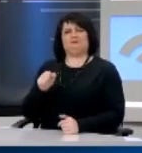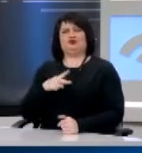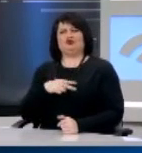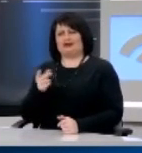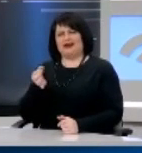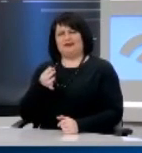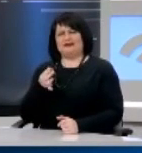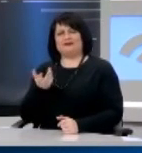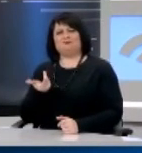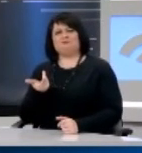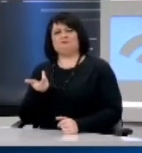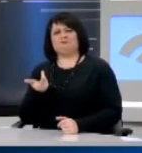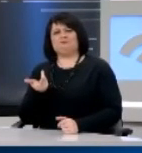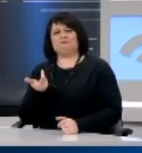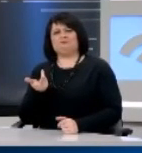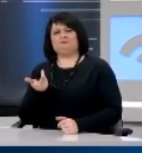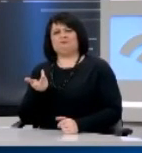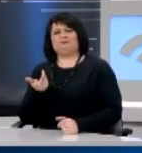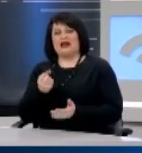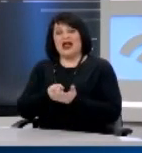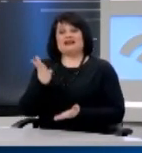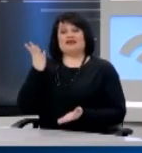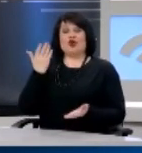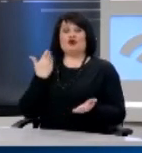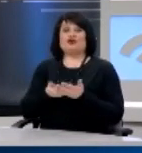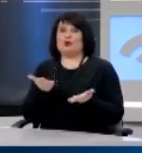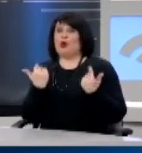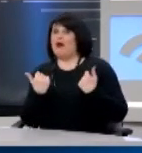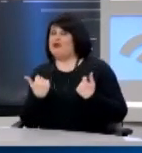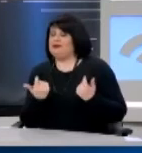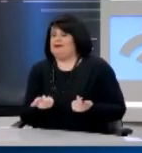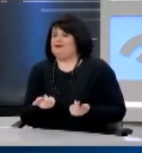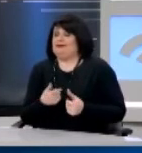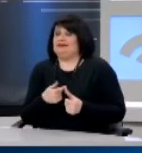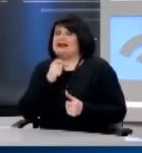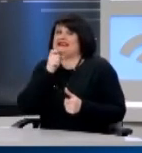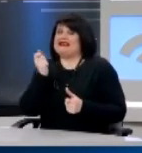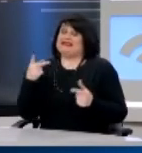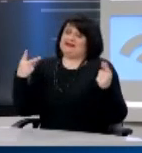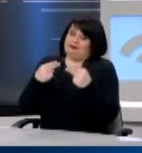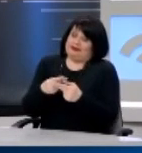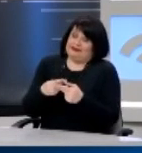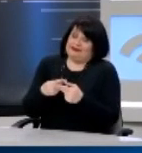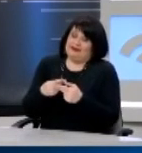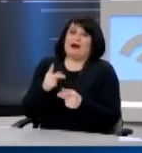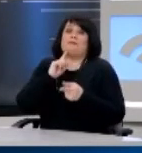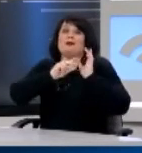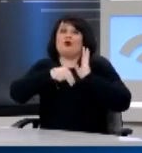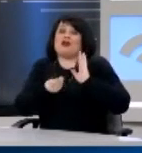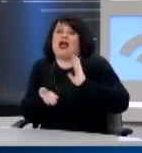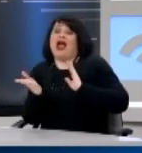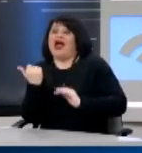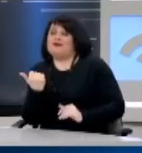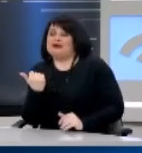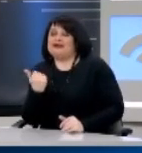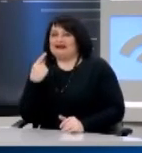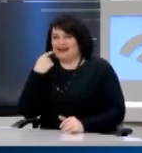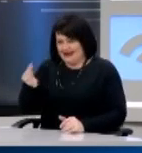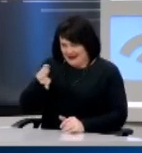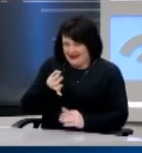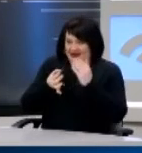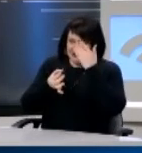τις συντάξεις, όπως είπατε ότι δεν θα βγούμε από τα μνημόνια, έτσι προβλέψατε ότι δεν θα βγούμε και στις αγορές. Σήμερα λοιπόν έχω να σας πω ότι